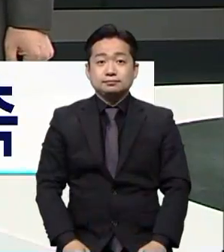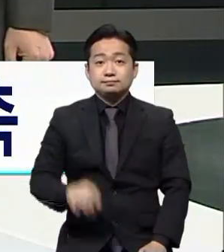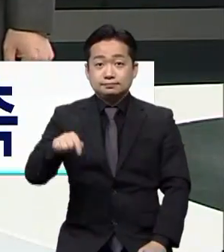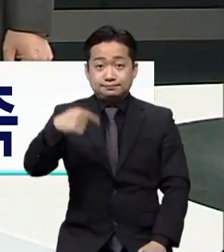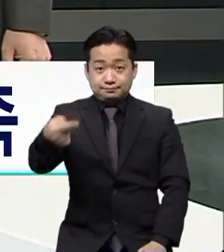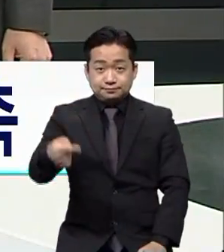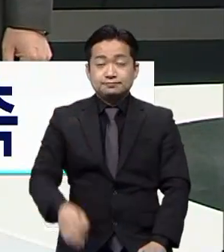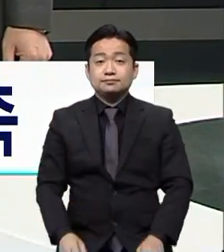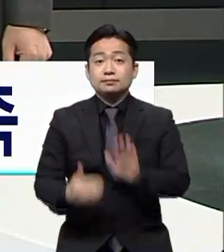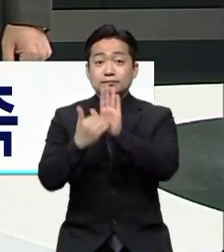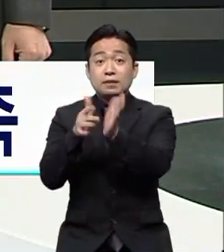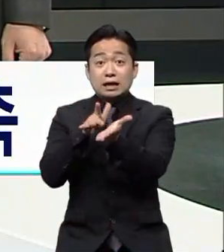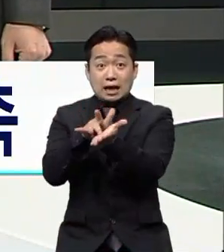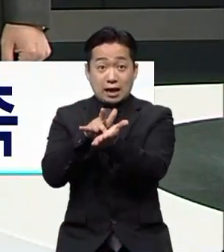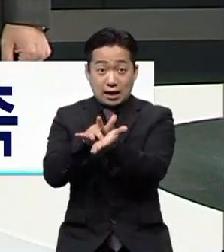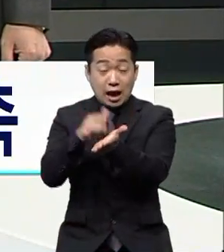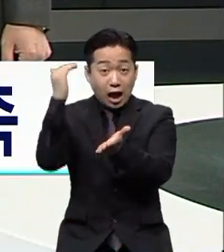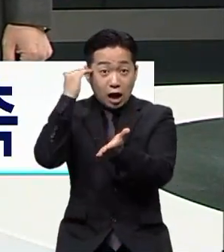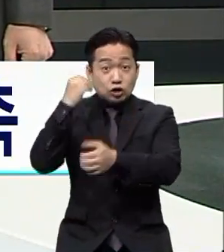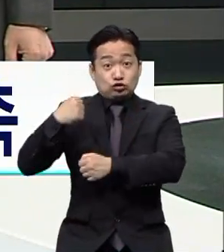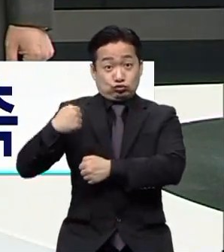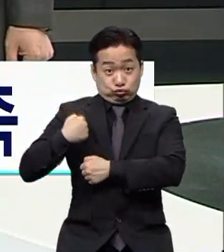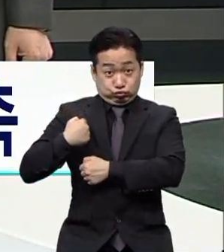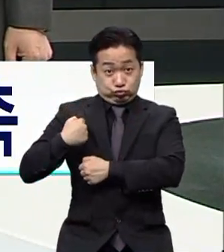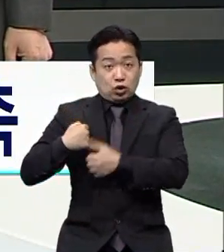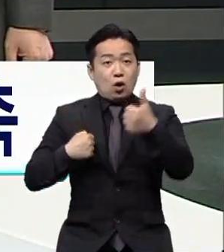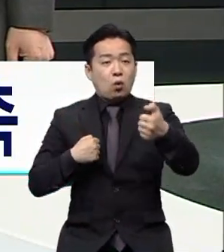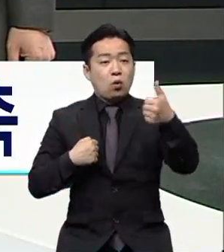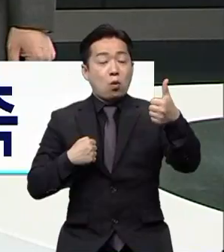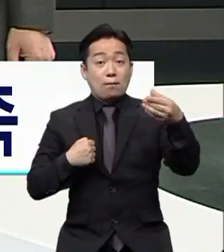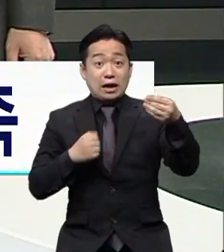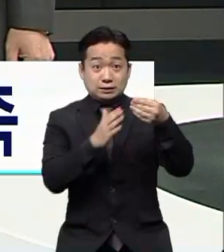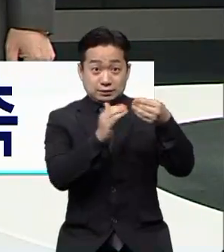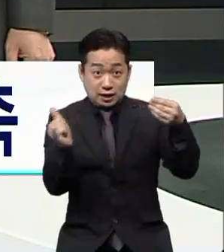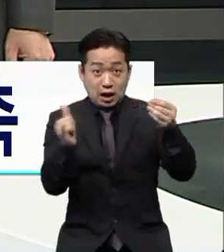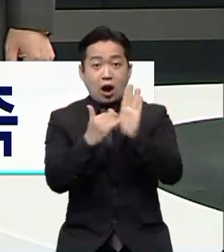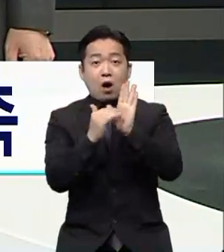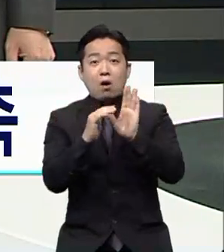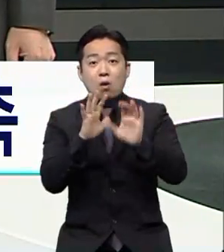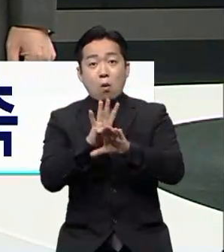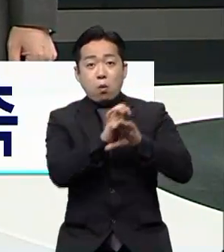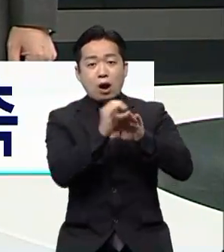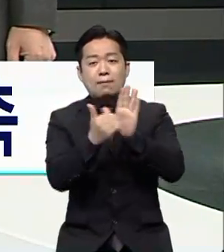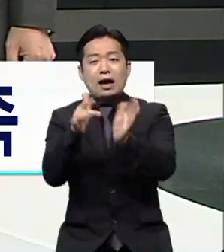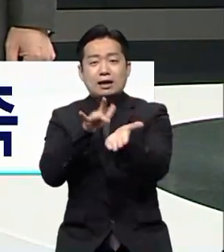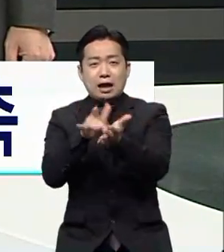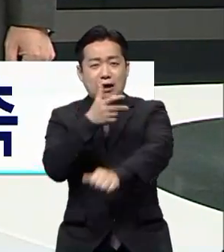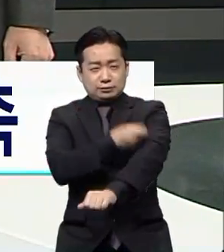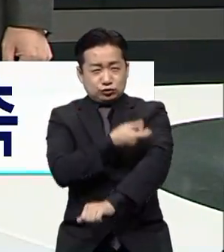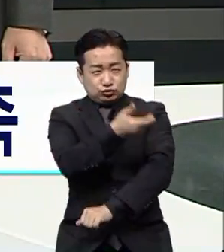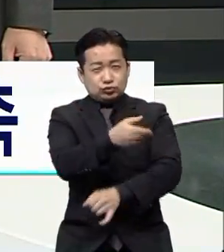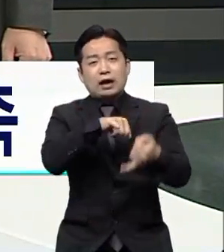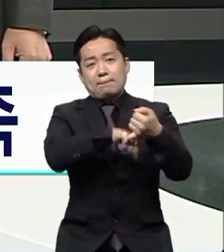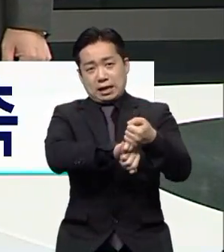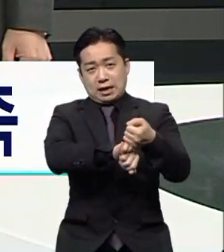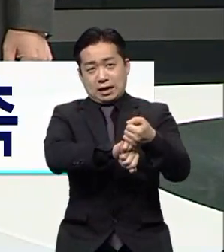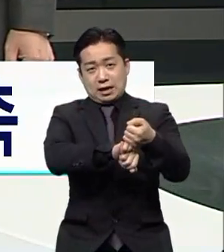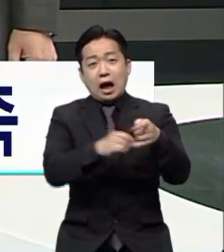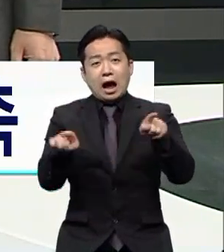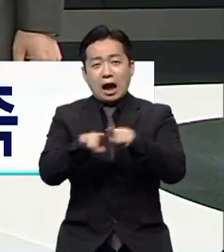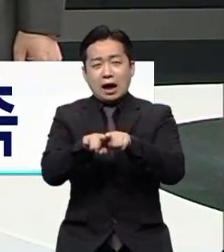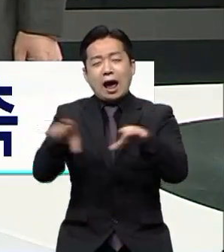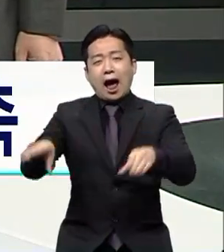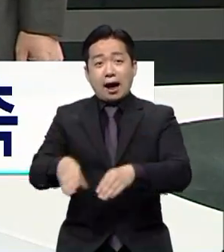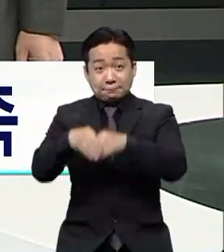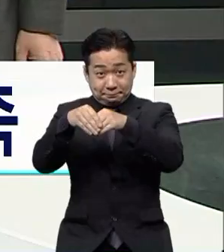이어서 백신 분야입니다. 미국은 우리 군장병 55만 명에게 코로나19 백신을 제공하기로 했습니다. 백신 파트너십도